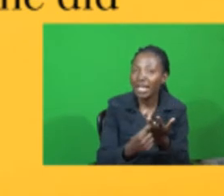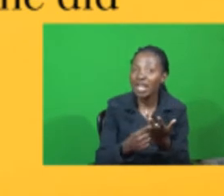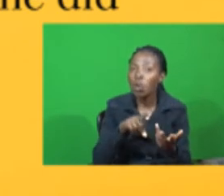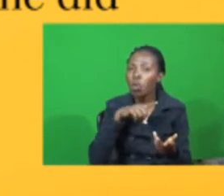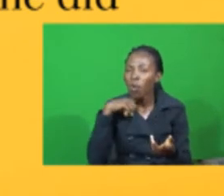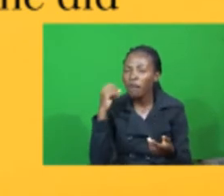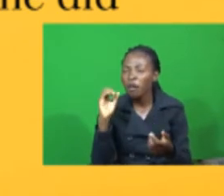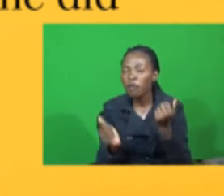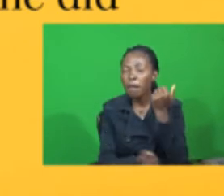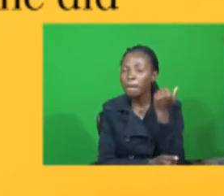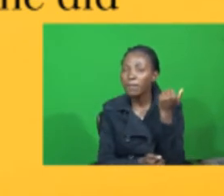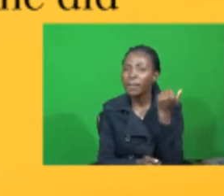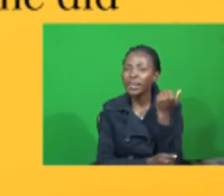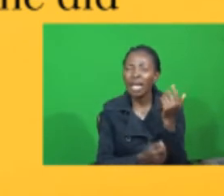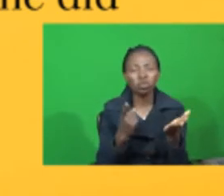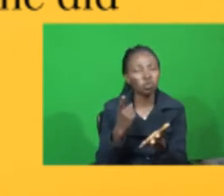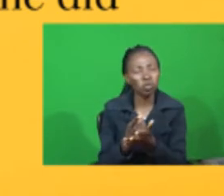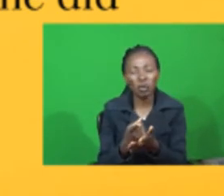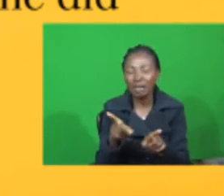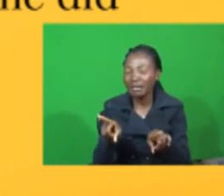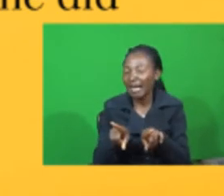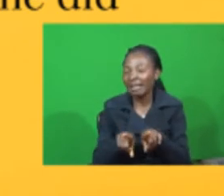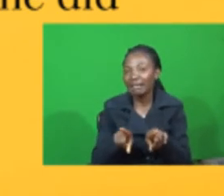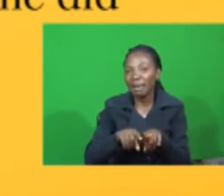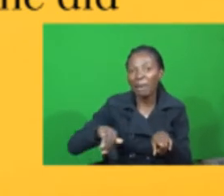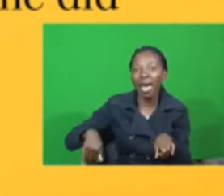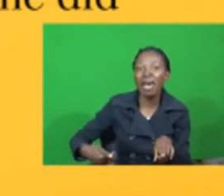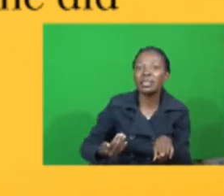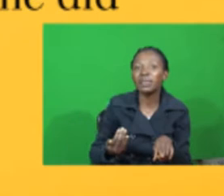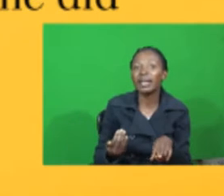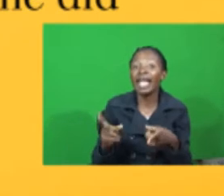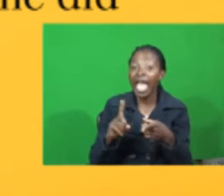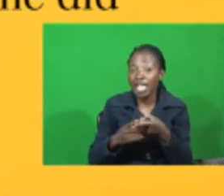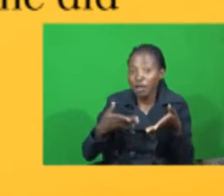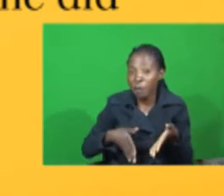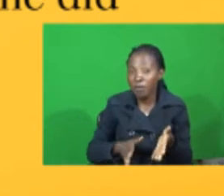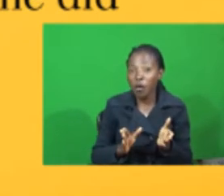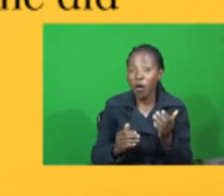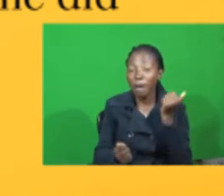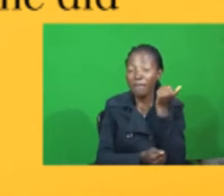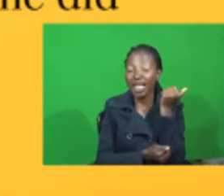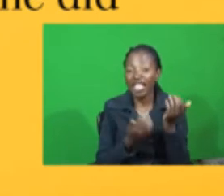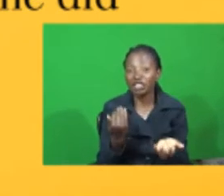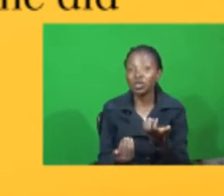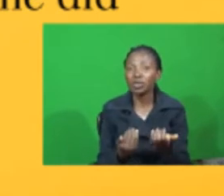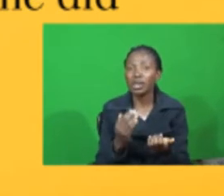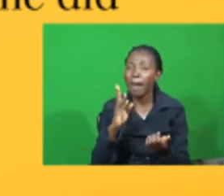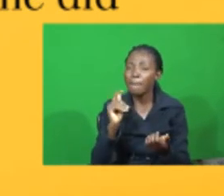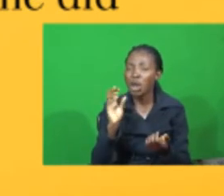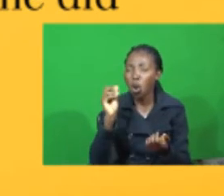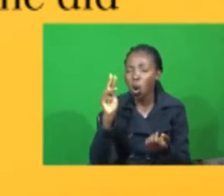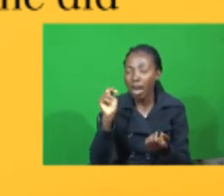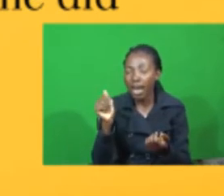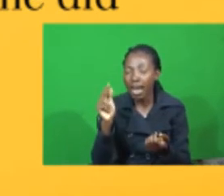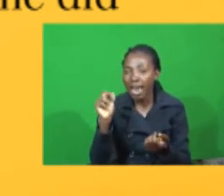umuwane umuitire zvakafanira mununʼuna womurume, umutsire mukoma wako vana. Zvino Onani wakaziva